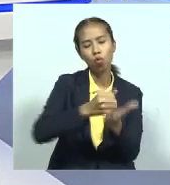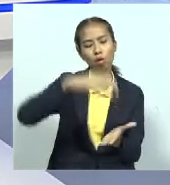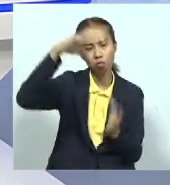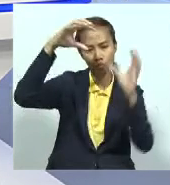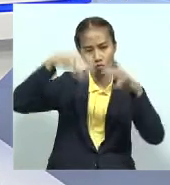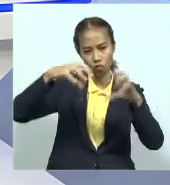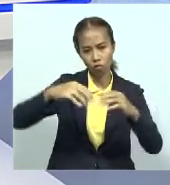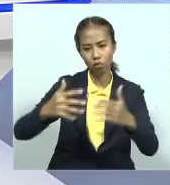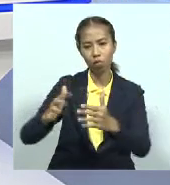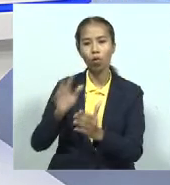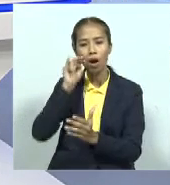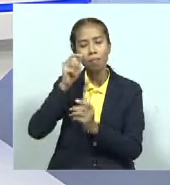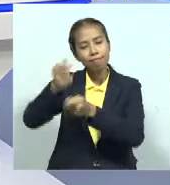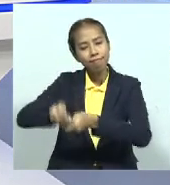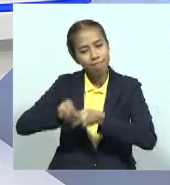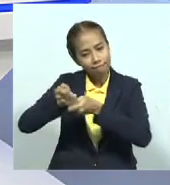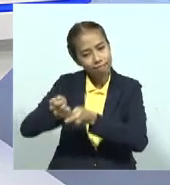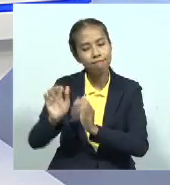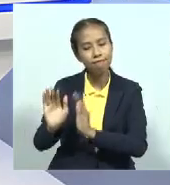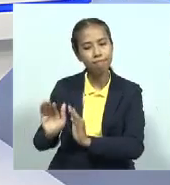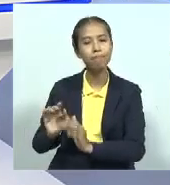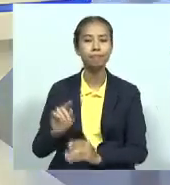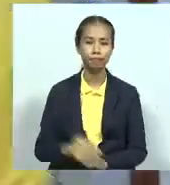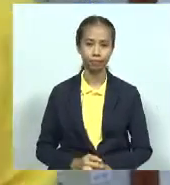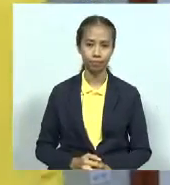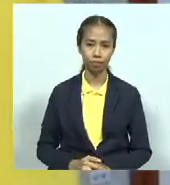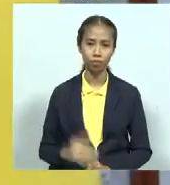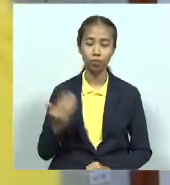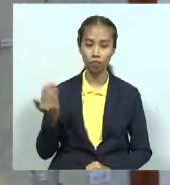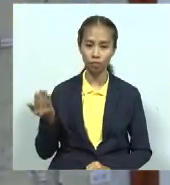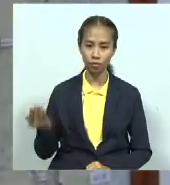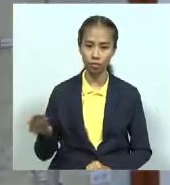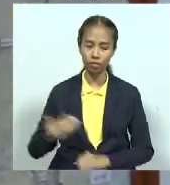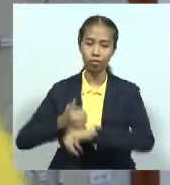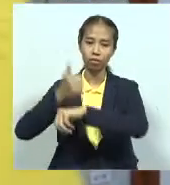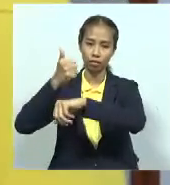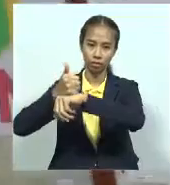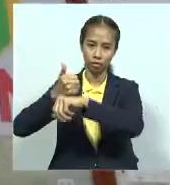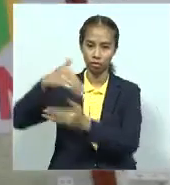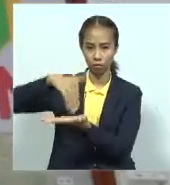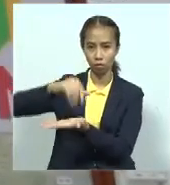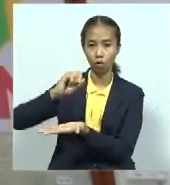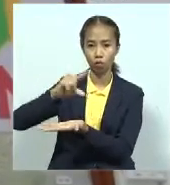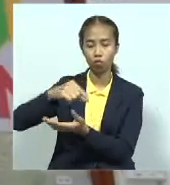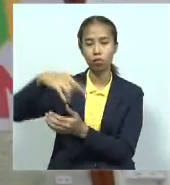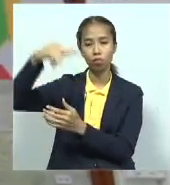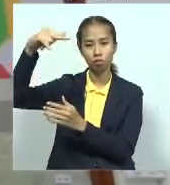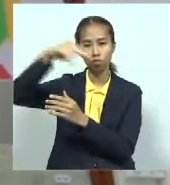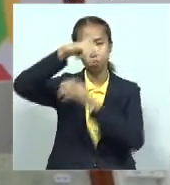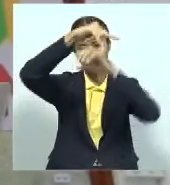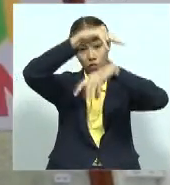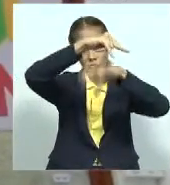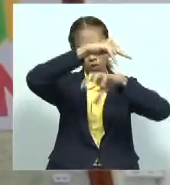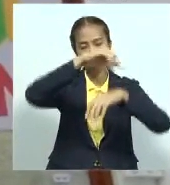เก็บน้ำและพื้นที่ทางการเกษตรด้วยครับด้านของนางสาววาสนาวงรัตน์นะครับผู้อำนวยการศูนย์ปฏิบัติการฝนหลวงภาคตะวันออกเฉีย